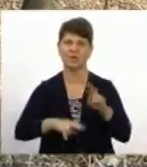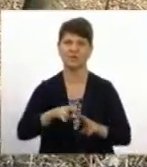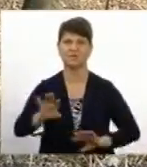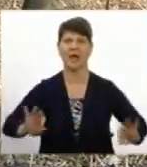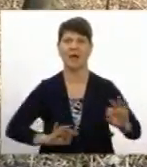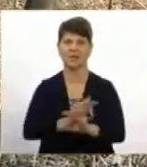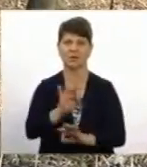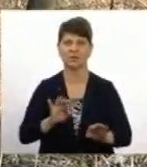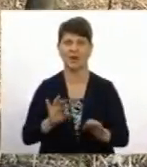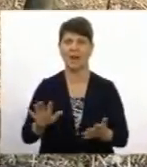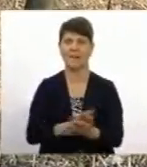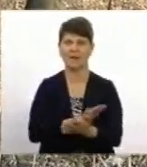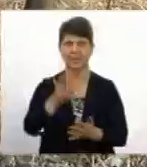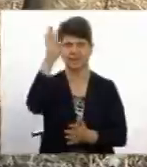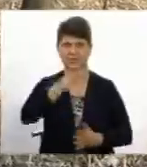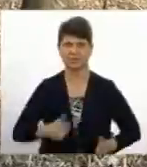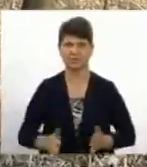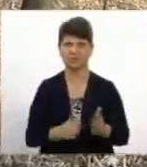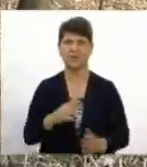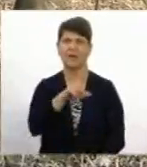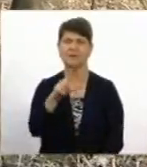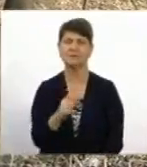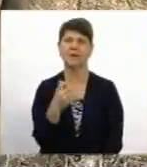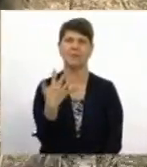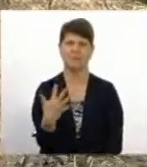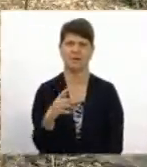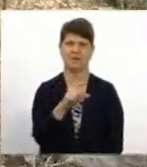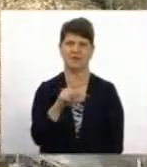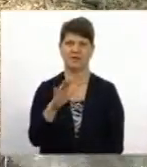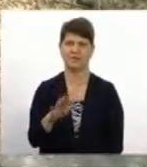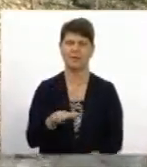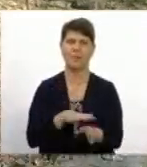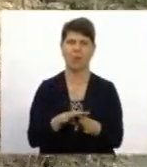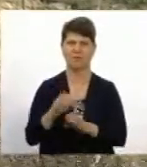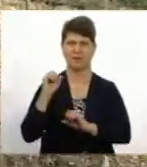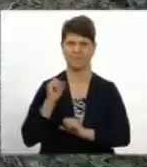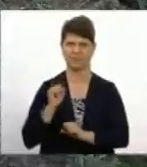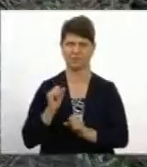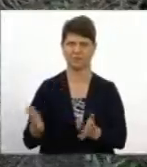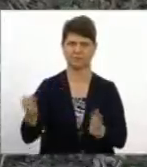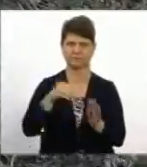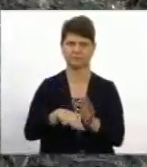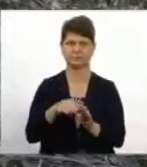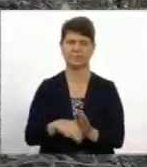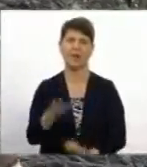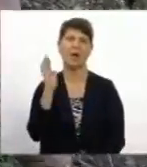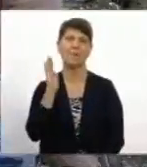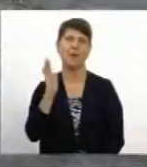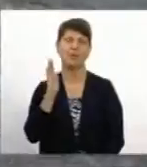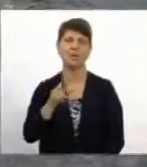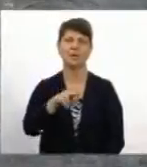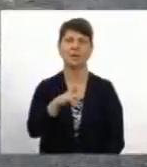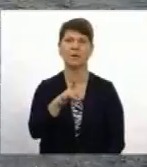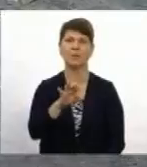прибережну зону. За 5 хвилин назбирали повні мішки сміття. Майбутній прораб Іван Мальнов зав'язує